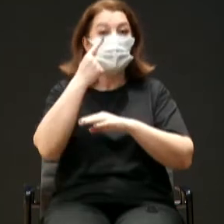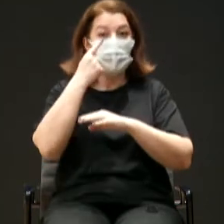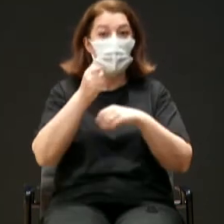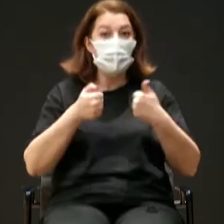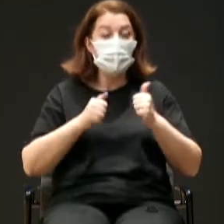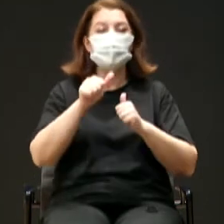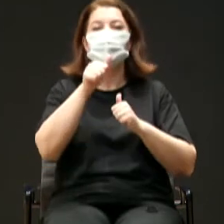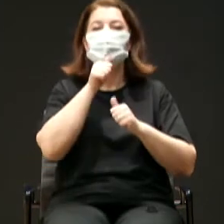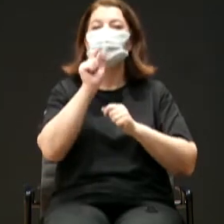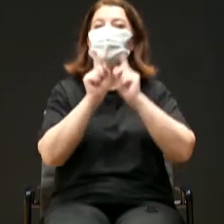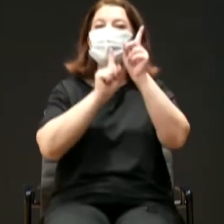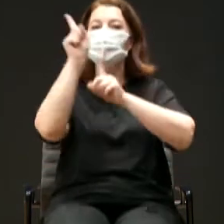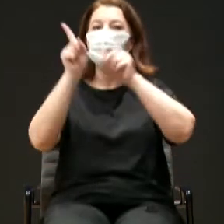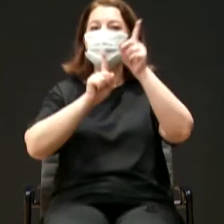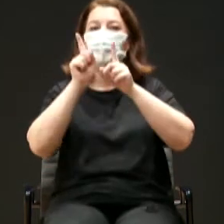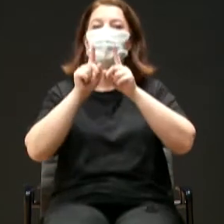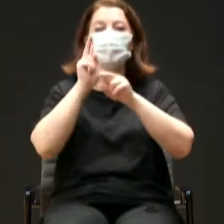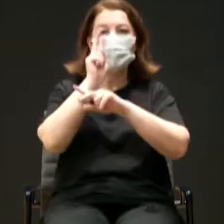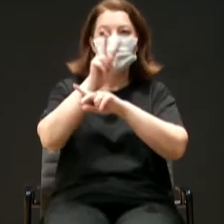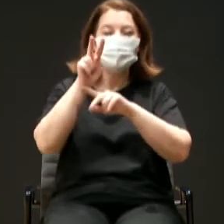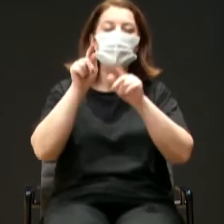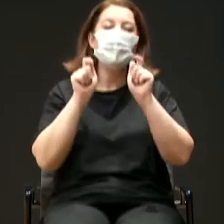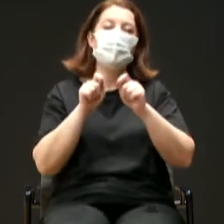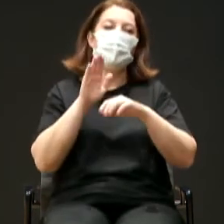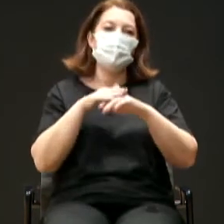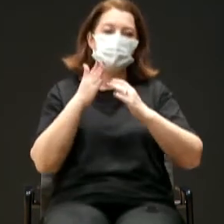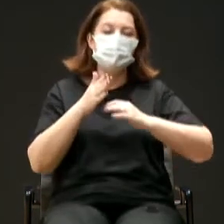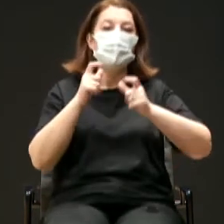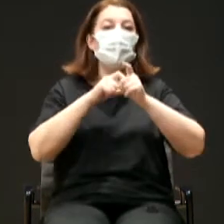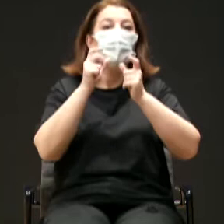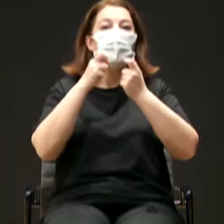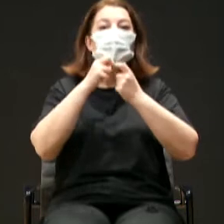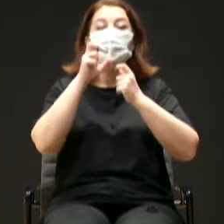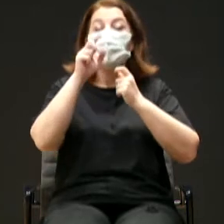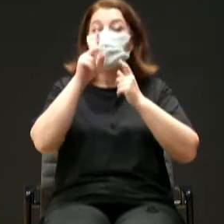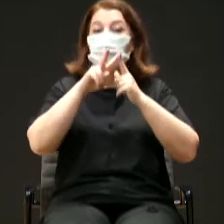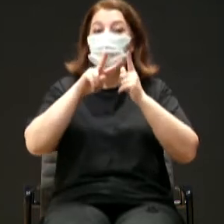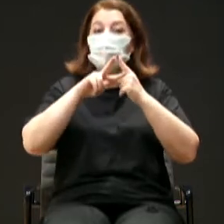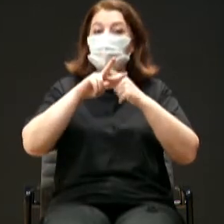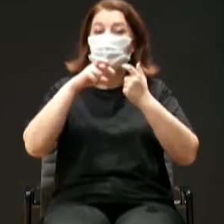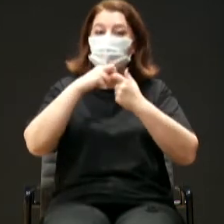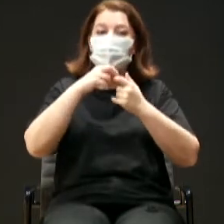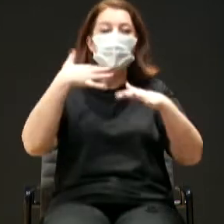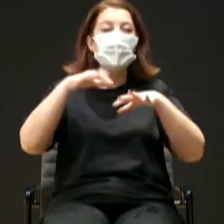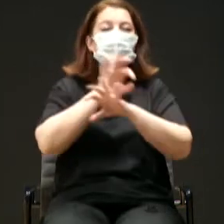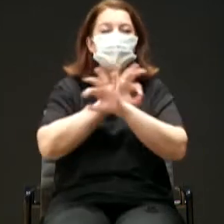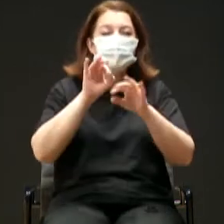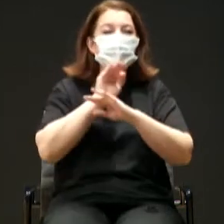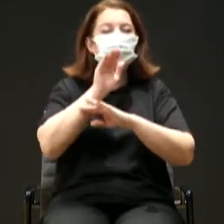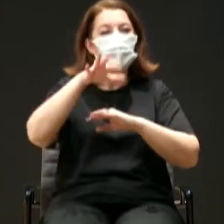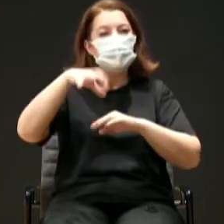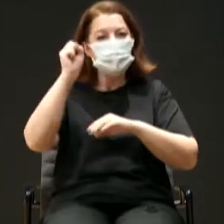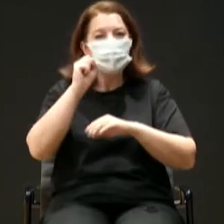Müzesi'nin yapımına başladık. Gürpınar Engelsiz Yaşam Merkezi ve kreş, Adnan Kahveci